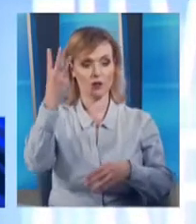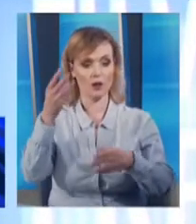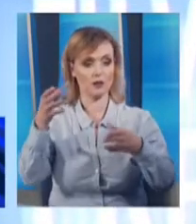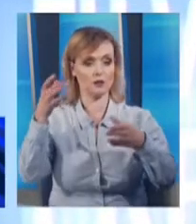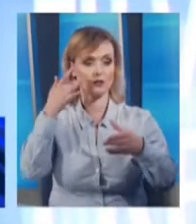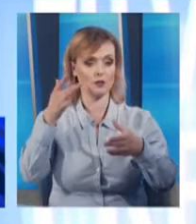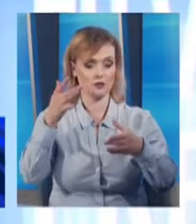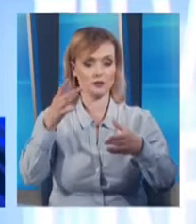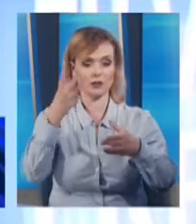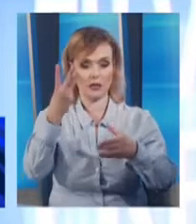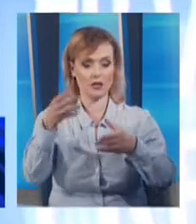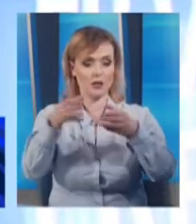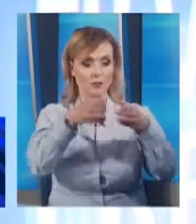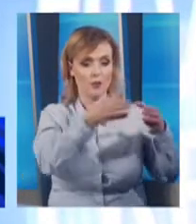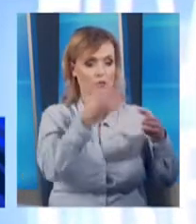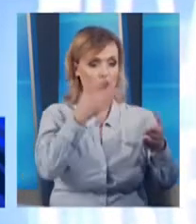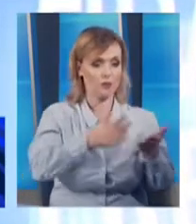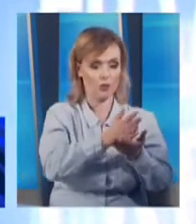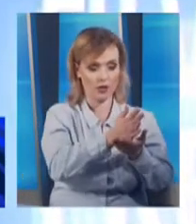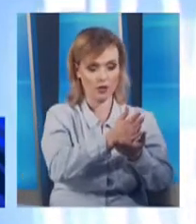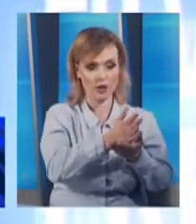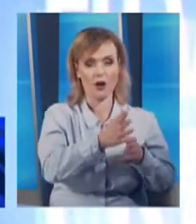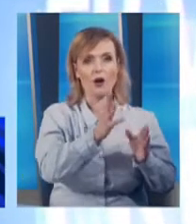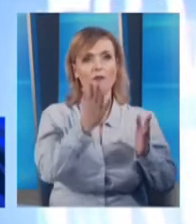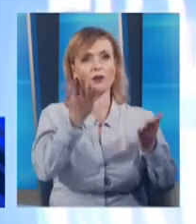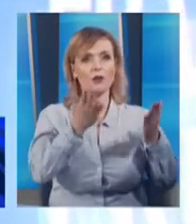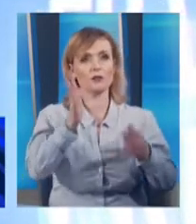dumneavoastră ca, în calitate de potențial viitor președinte,